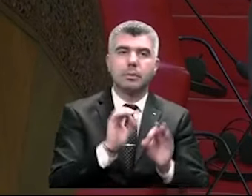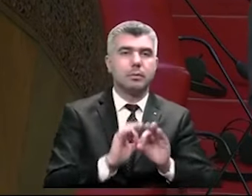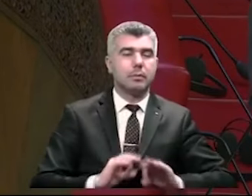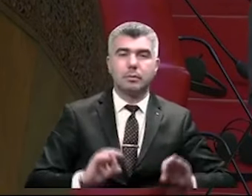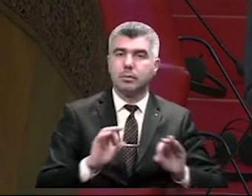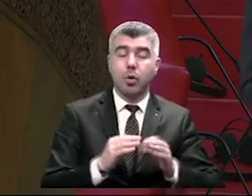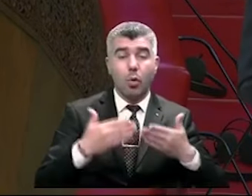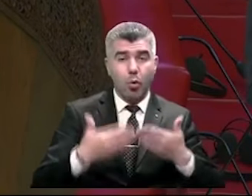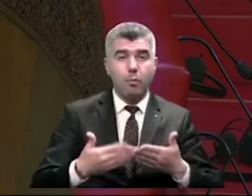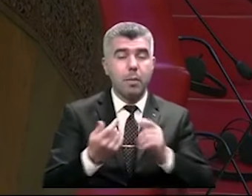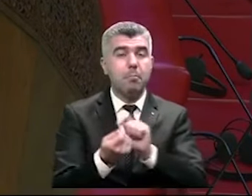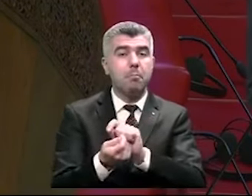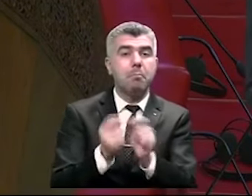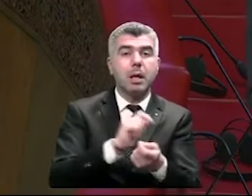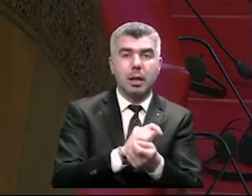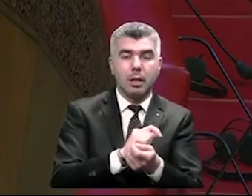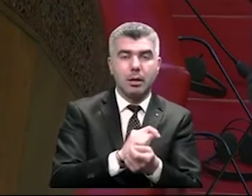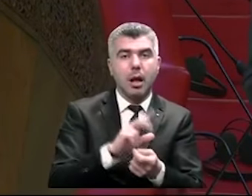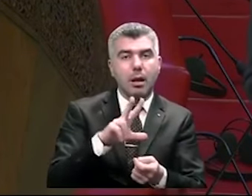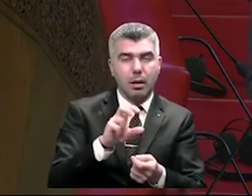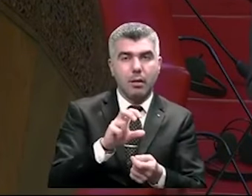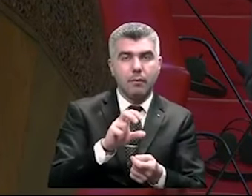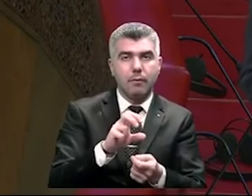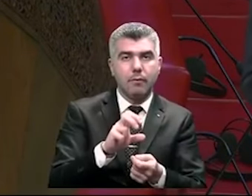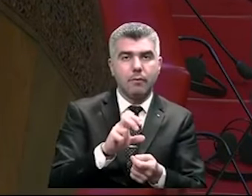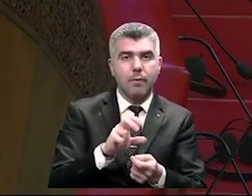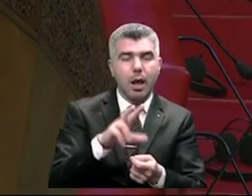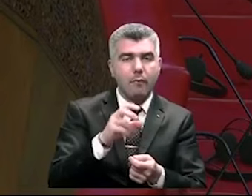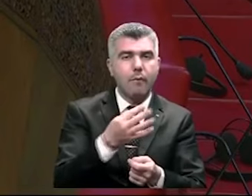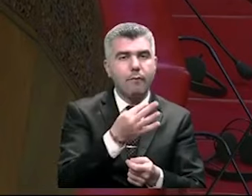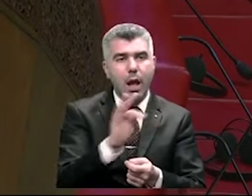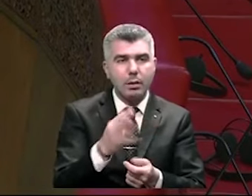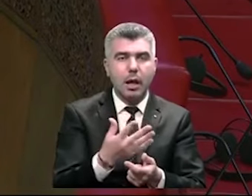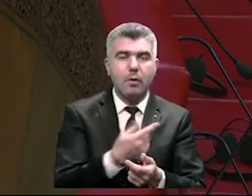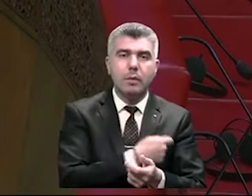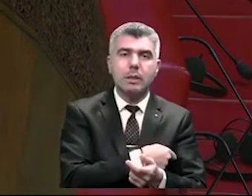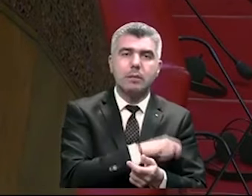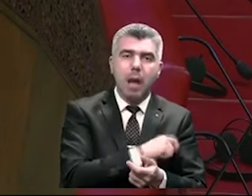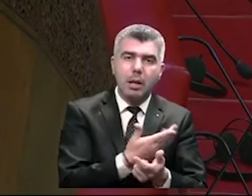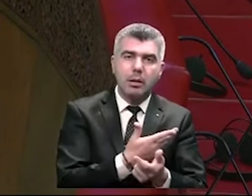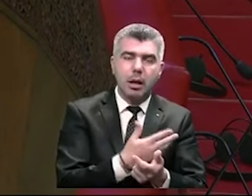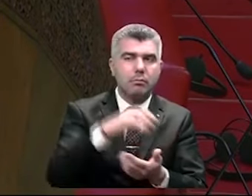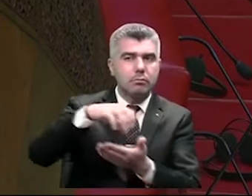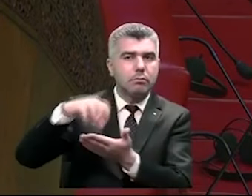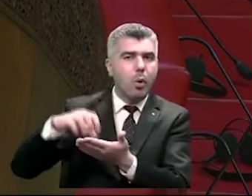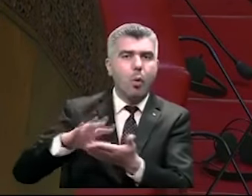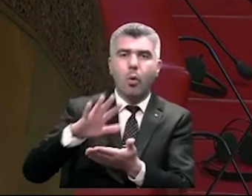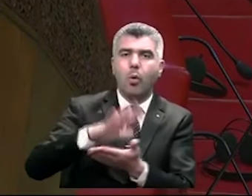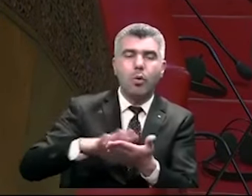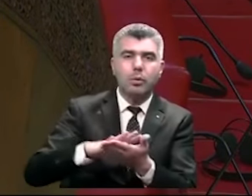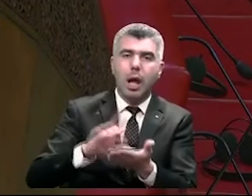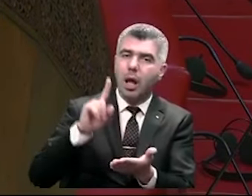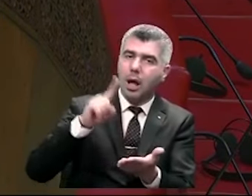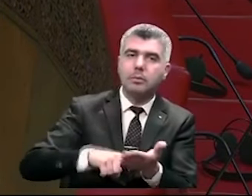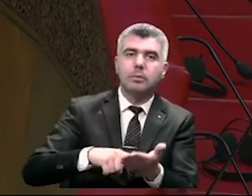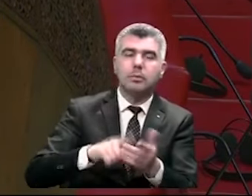اليوم التحول الكبير اللي كاين كم تشوفوه التجاريب اللي كينه في فرنسا وال في اسبانيا واللي كين في جميع الدول هو هذا